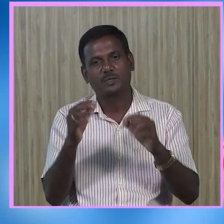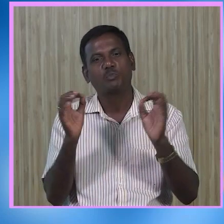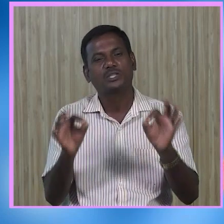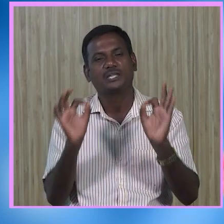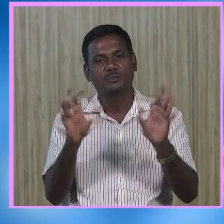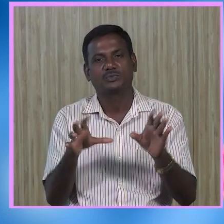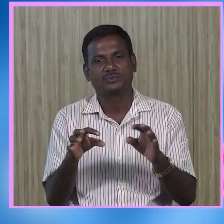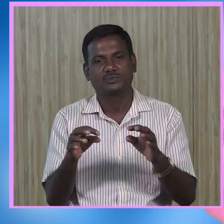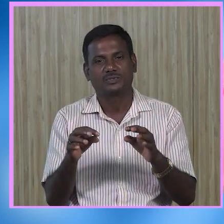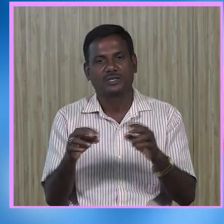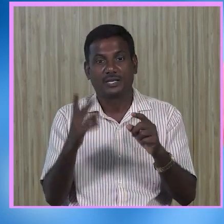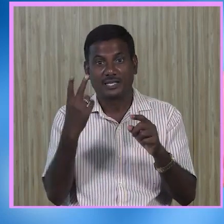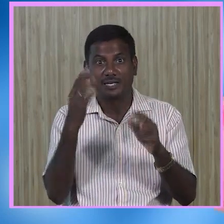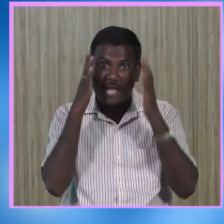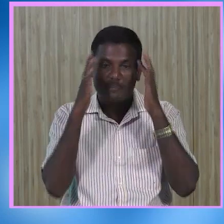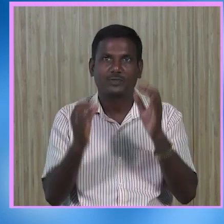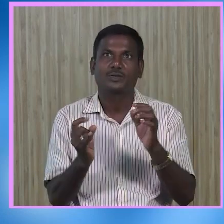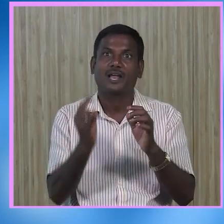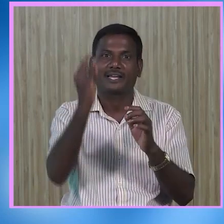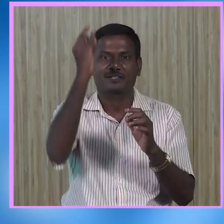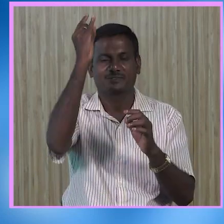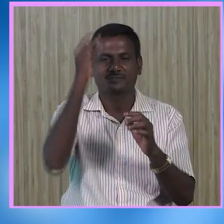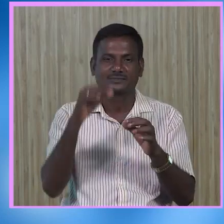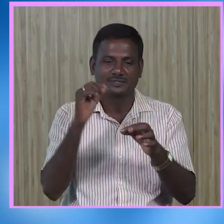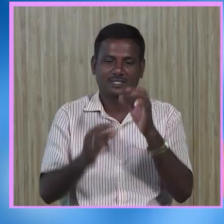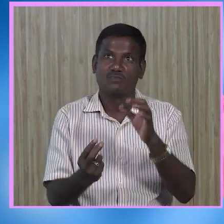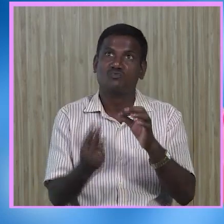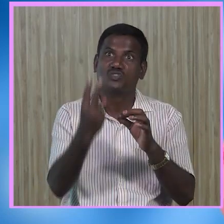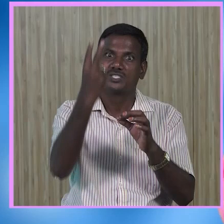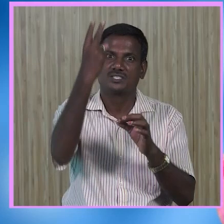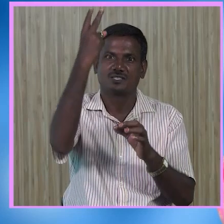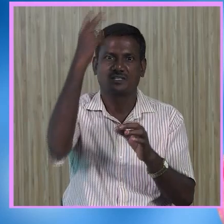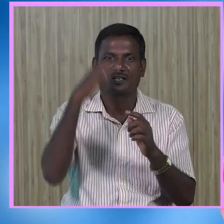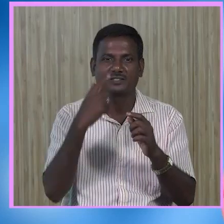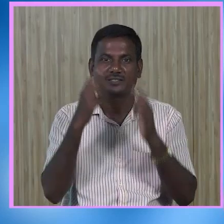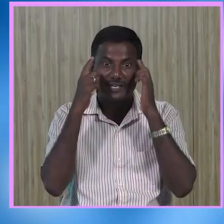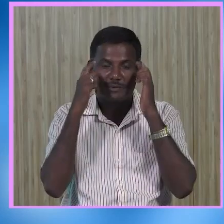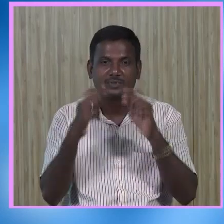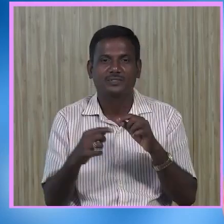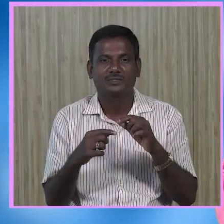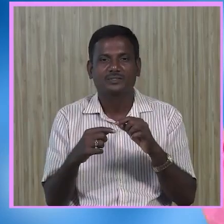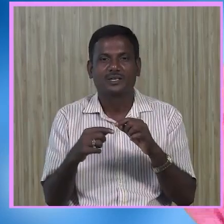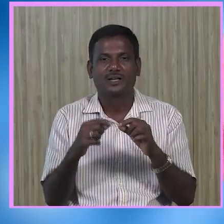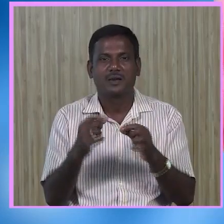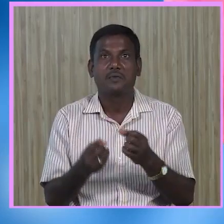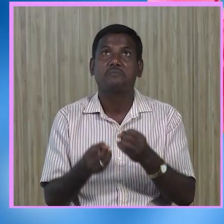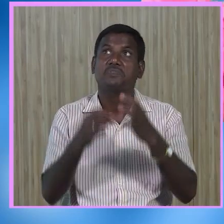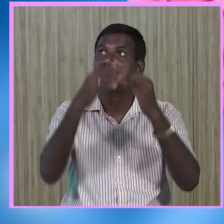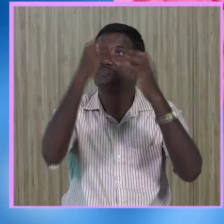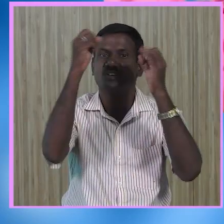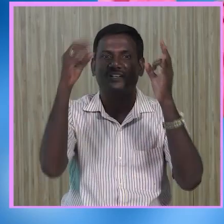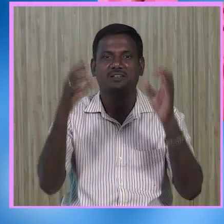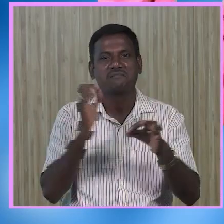புத்தாண்டு. இந்த ரெண்டுமே நமக்கு ஞாபகத்துக்கு வரும், இந்த ரெண்டுமே ஞாபகத்துக்கு வரும். என்ன ஞாபகத்துக்கு வரும்? அன்னைக்கு வான வேடிக்கை